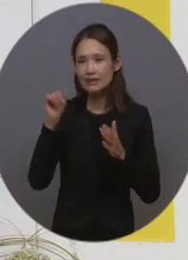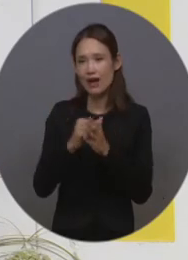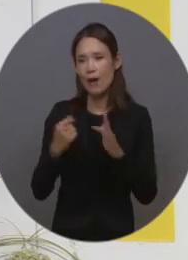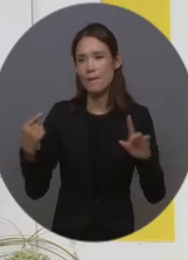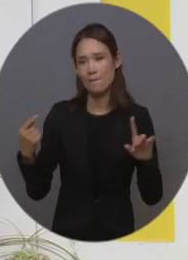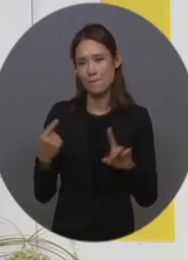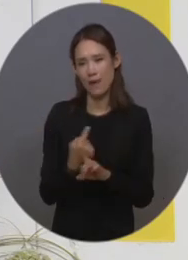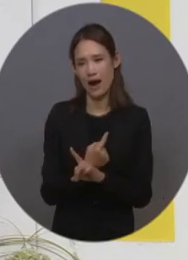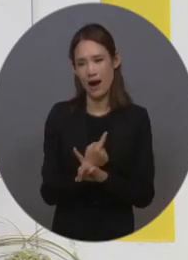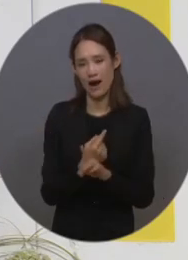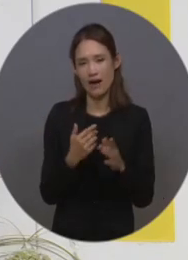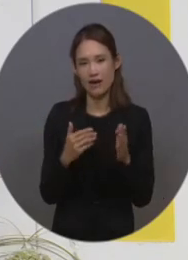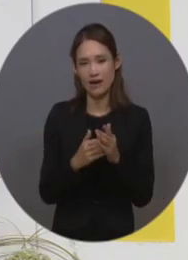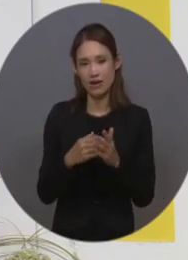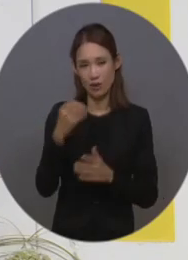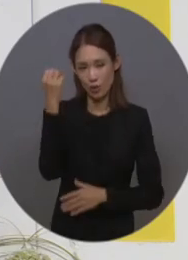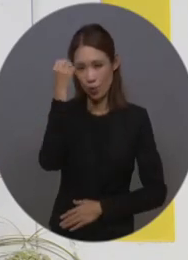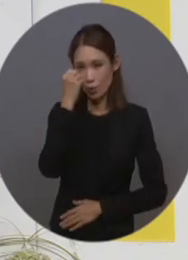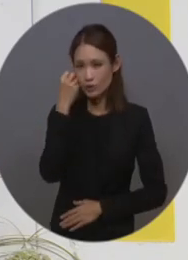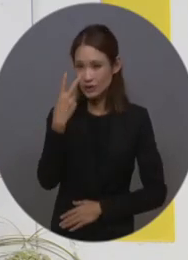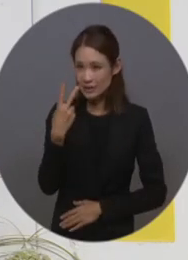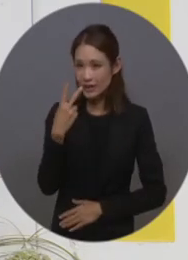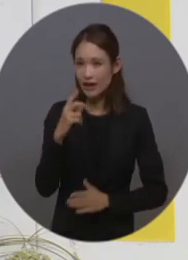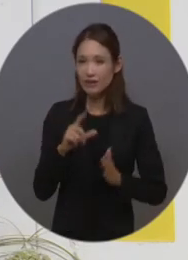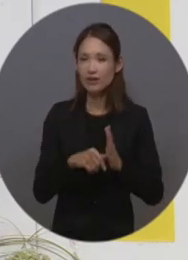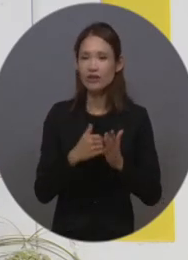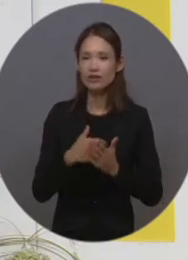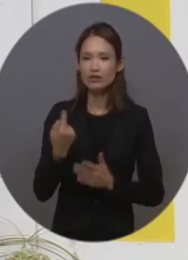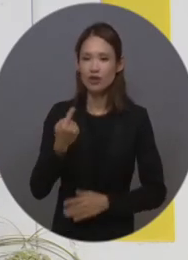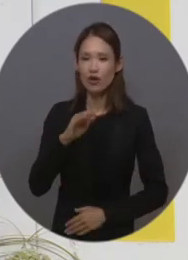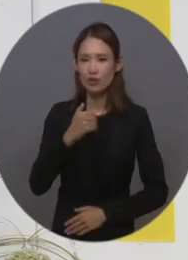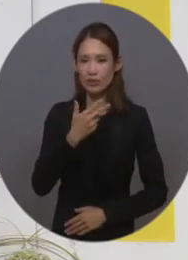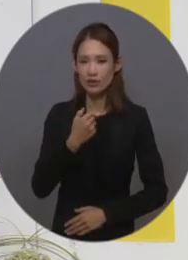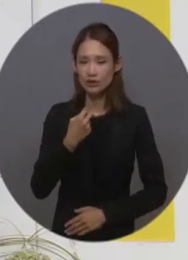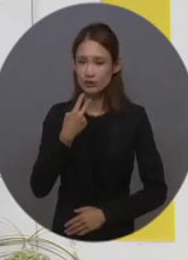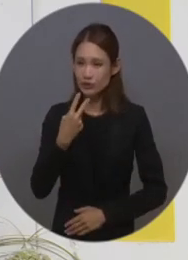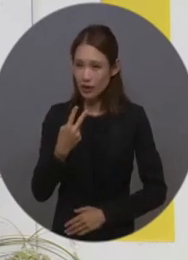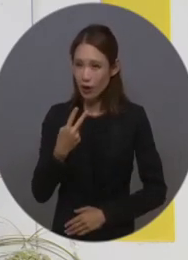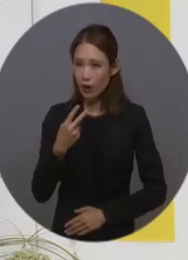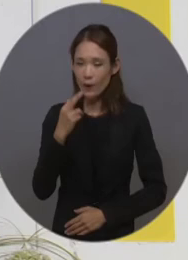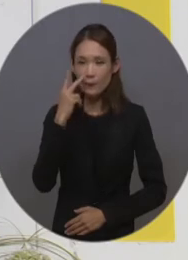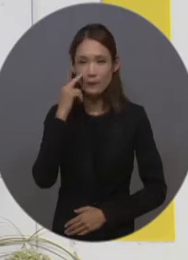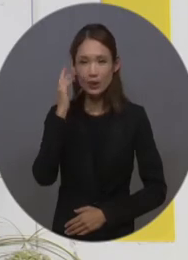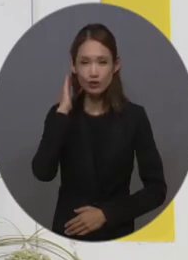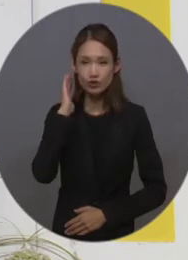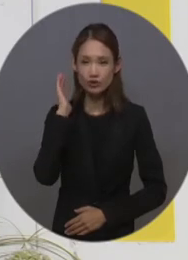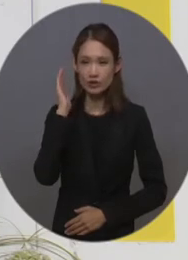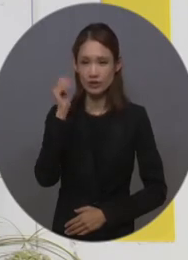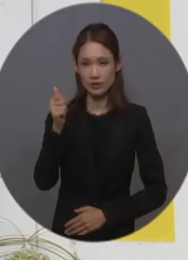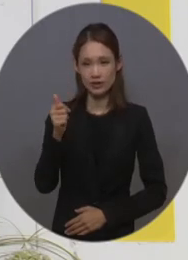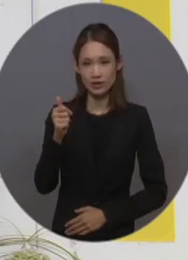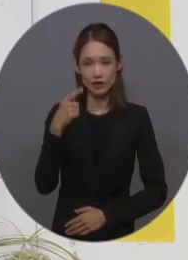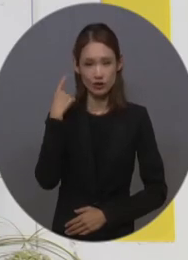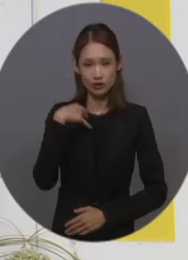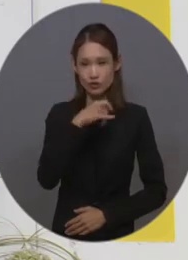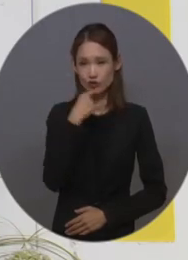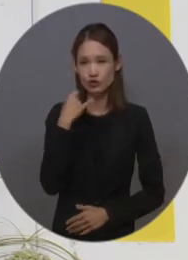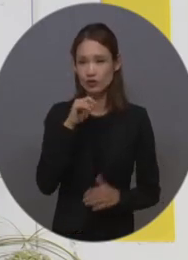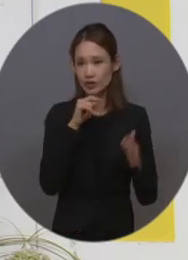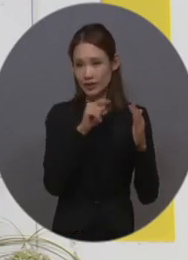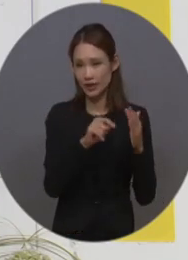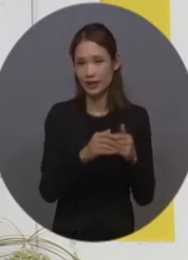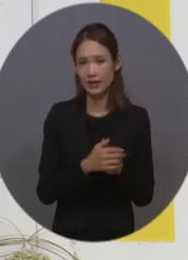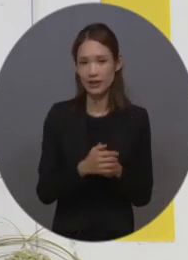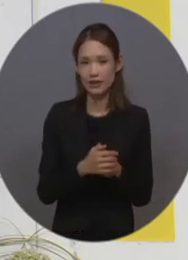아, 그렇군요. 네, 고등학교 2학년 때가 72년인데 네. 그때 미국 대통령이 중국을 간 거예요. 네. 그